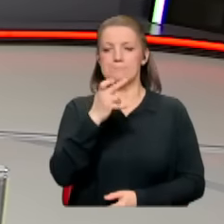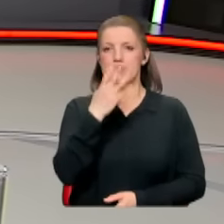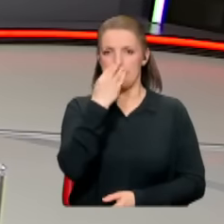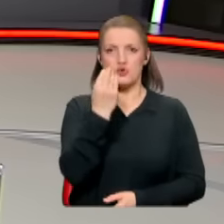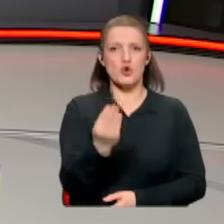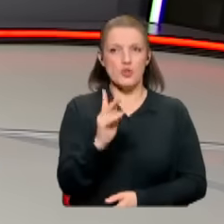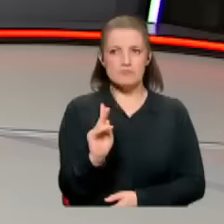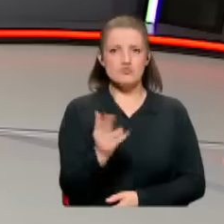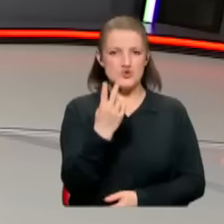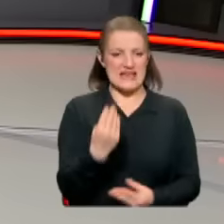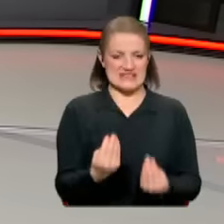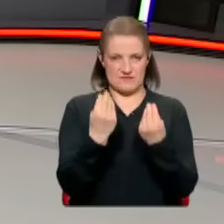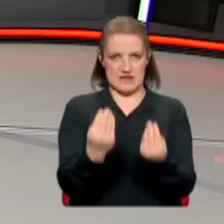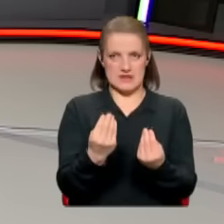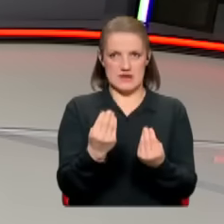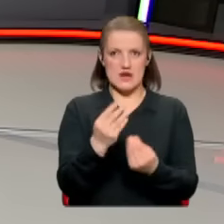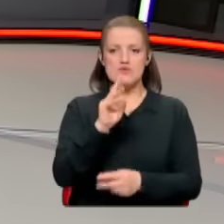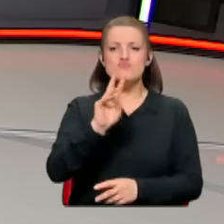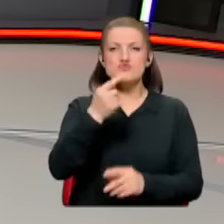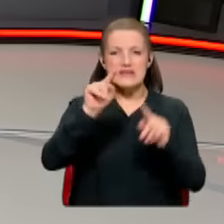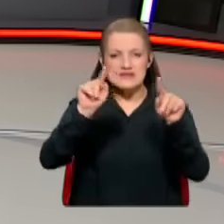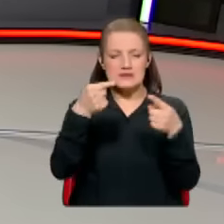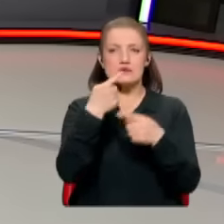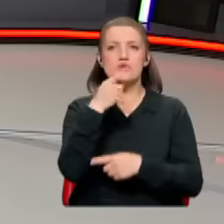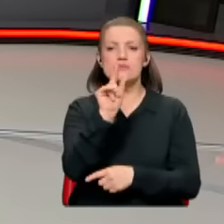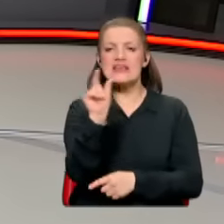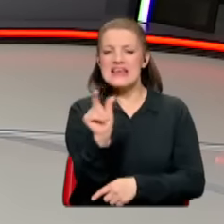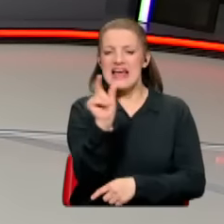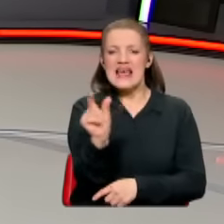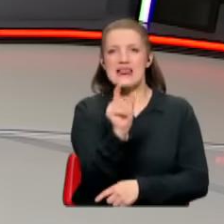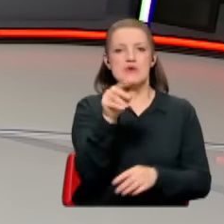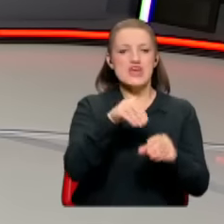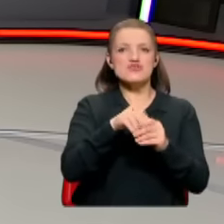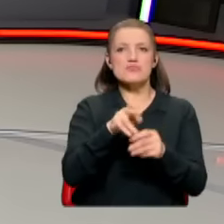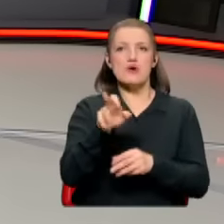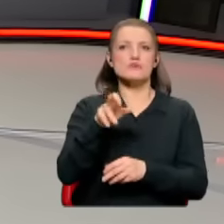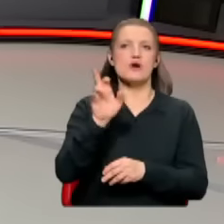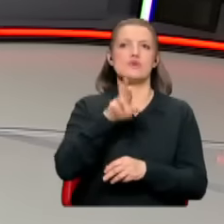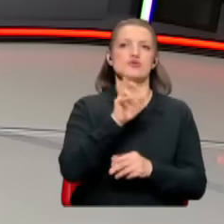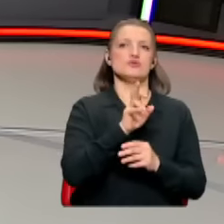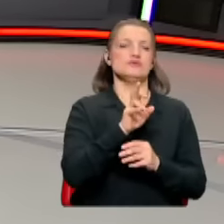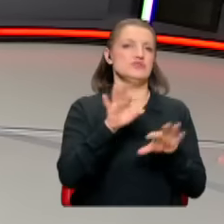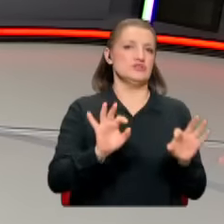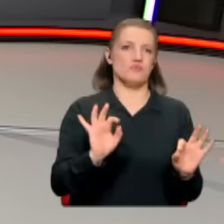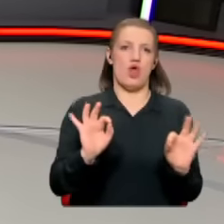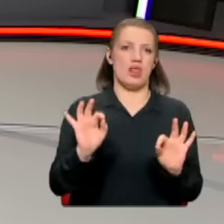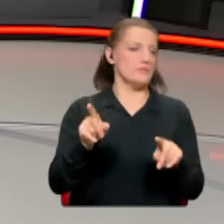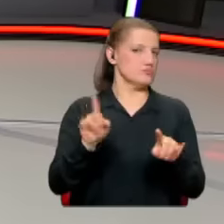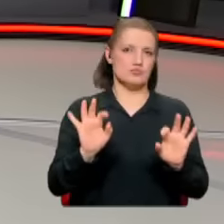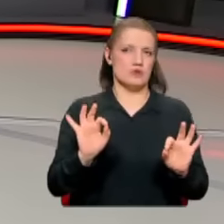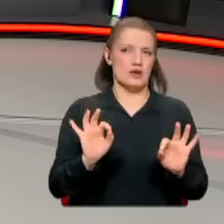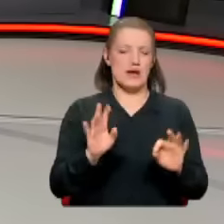promosyon müjdesi verildi. Müjdeyi tırnak içinde söylüyorum. Bütün kelimelerin içi boşaltıldı ya. Şimdi de öyle, bunda da